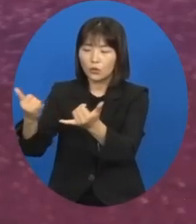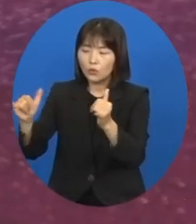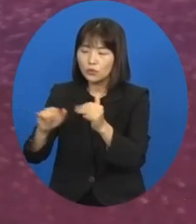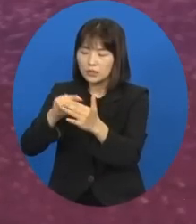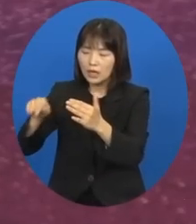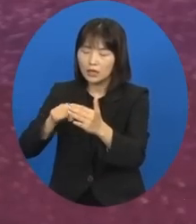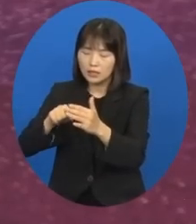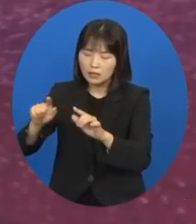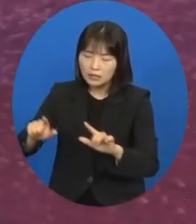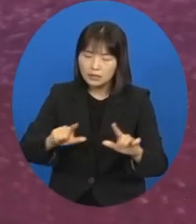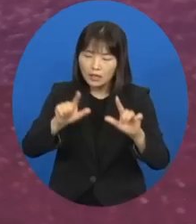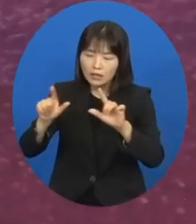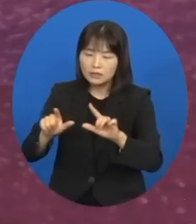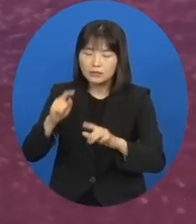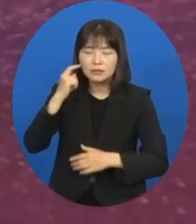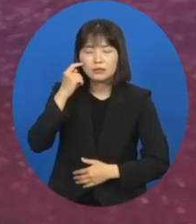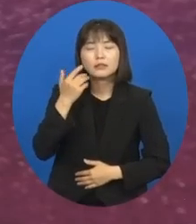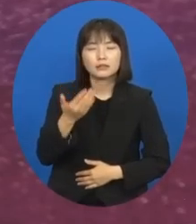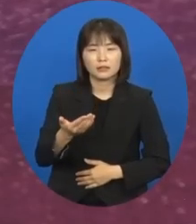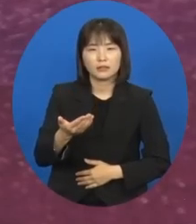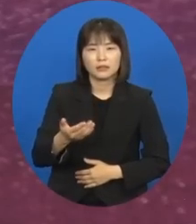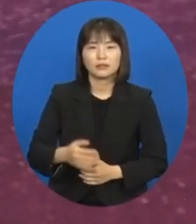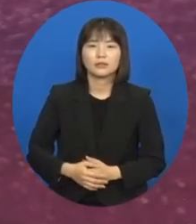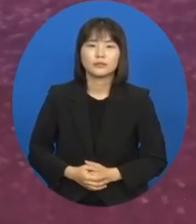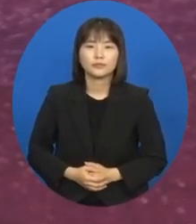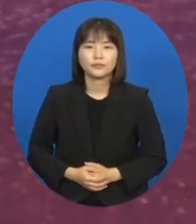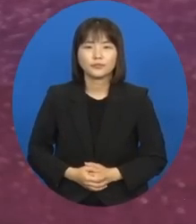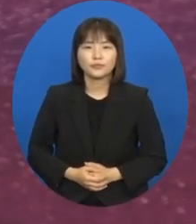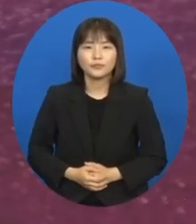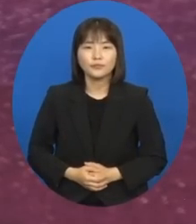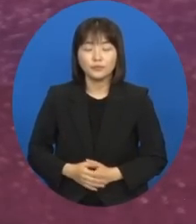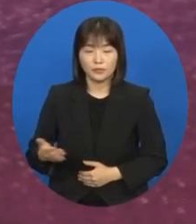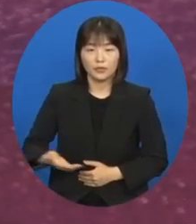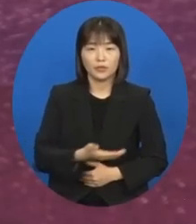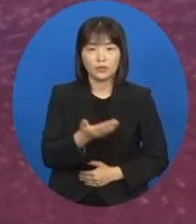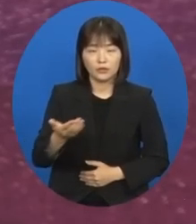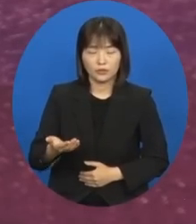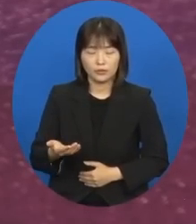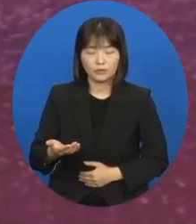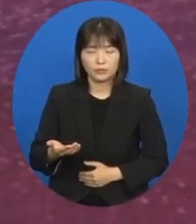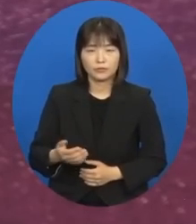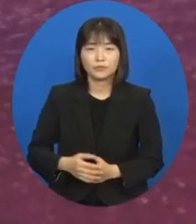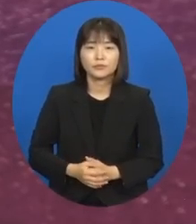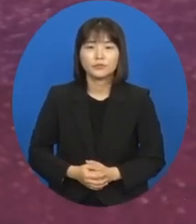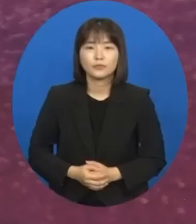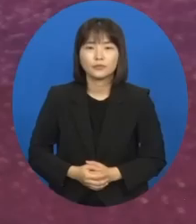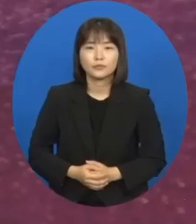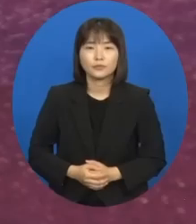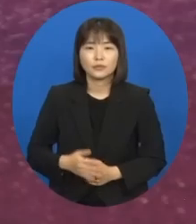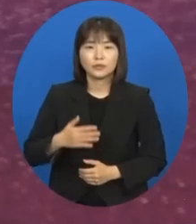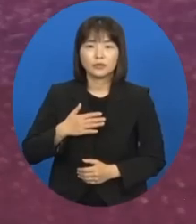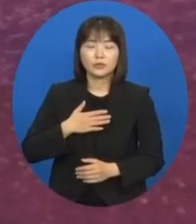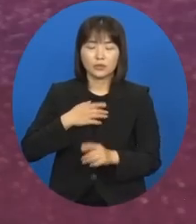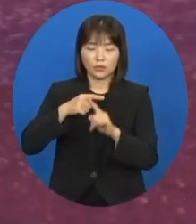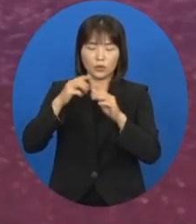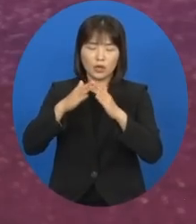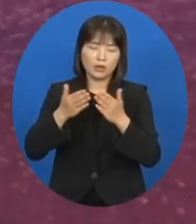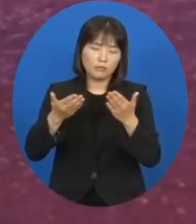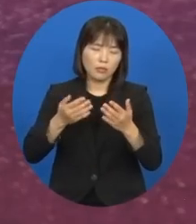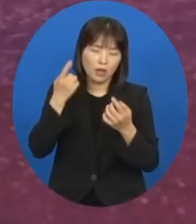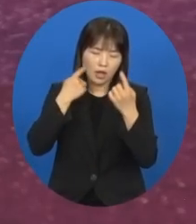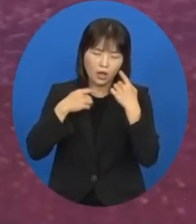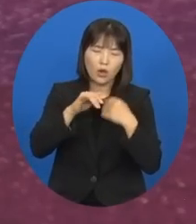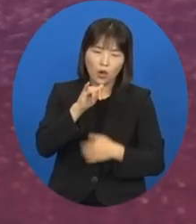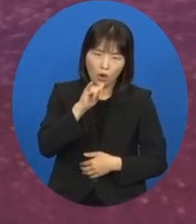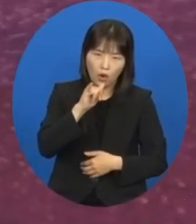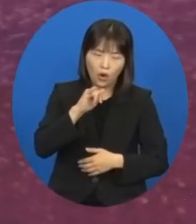살아내고 있느냐 하는 것입니다 여러분 우리 중에는 저는 교회에서 받은 상처가 있어요